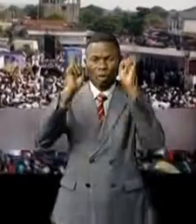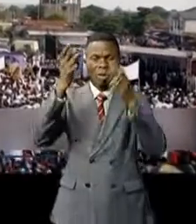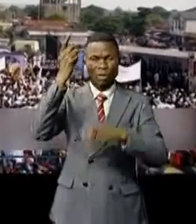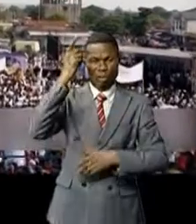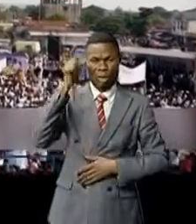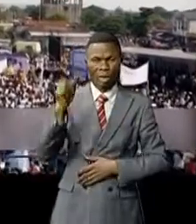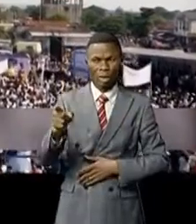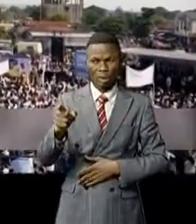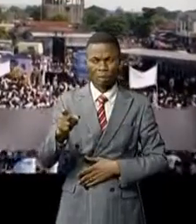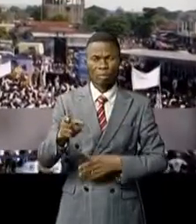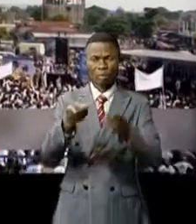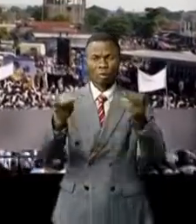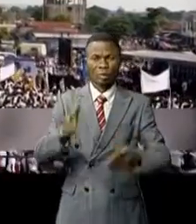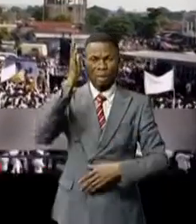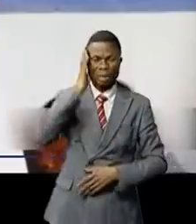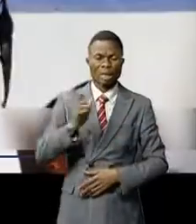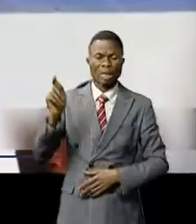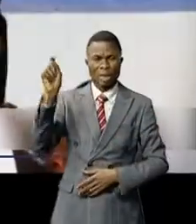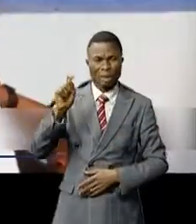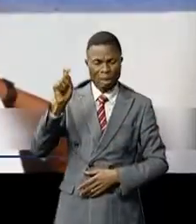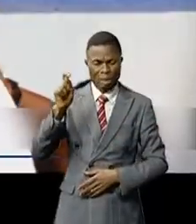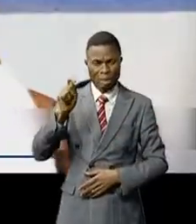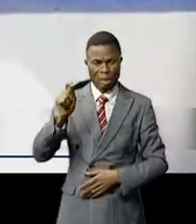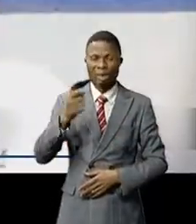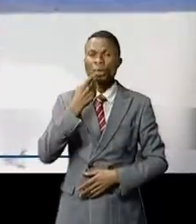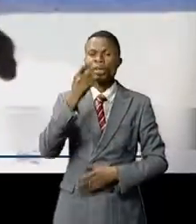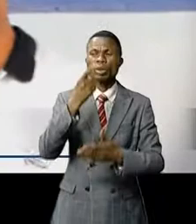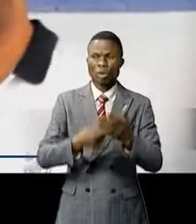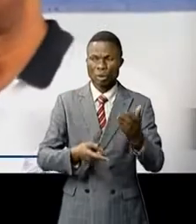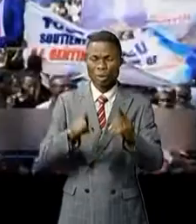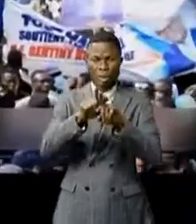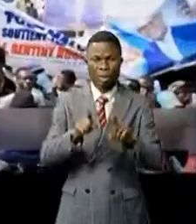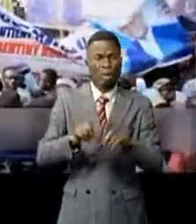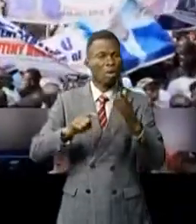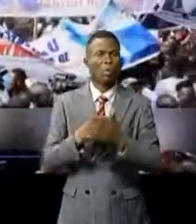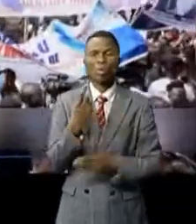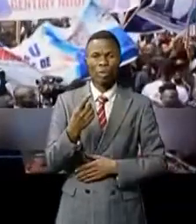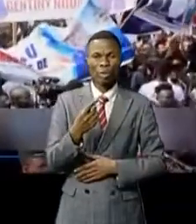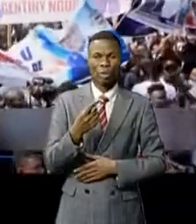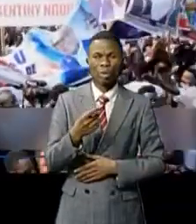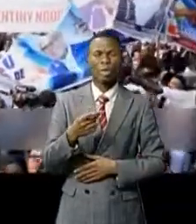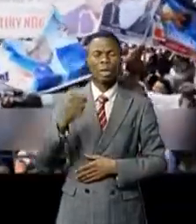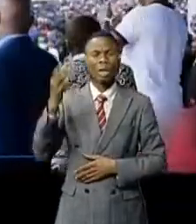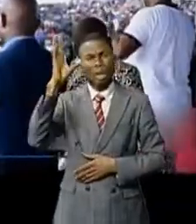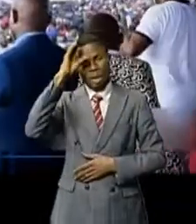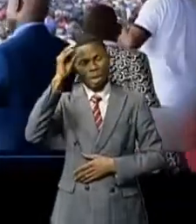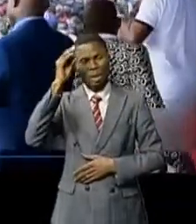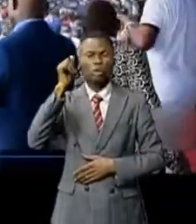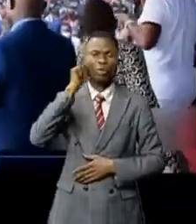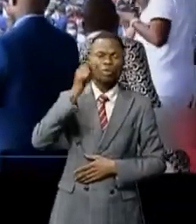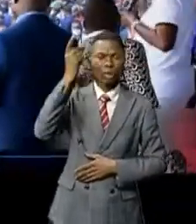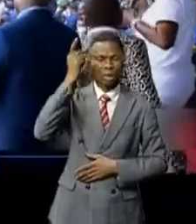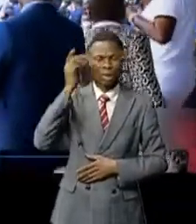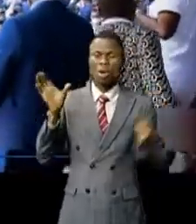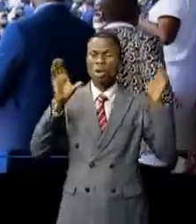Mbaka, à la place Sainte-Thérèse. Que cela soit dit, c'est aussi pour la première fois que les Kinoises et Kinois se sont